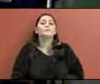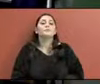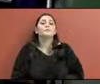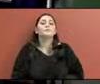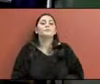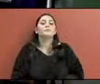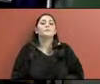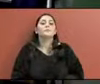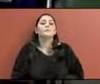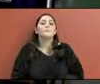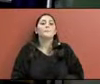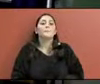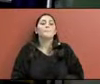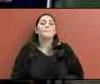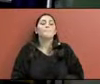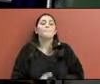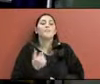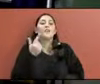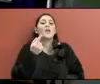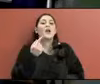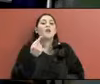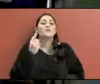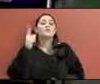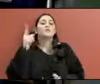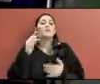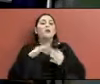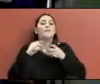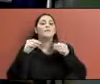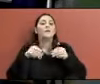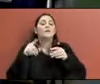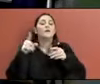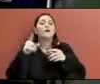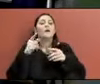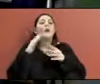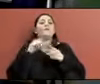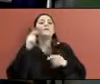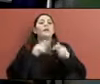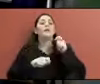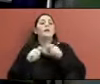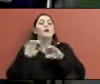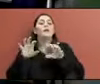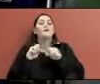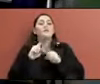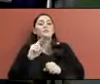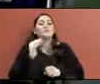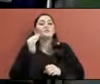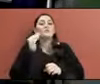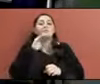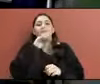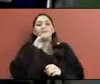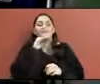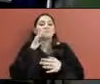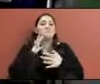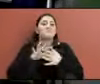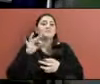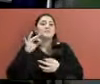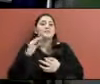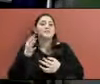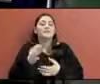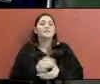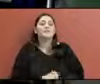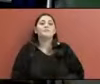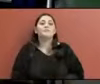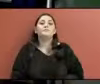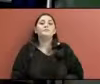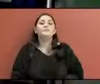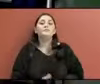Yarımca'da evini tadilata aldığımız bir babaannemiz diyeyim kendisine. Yetim